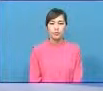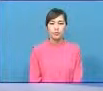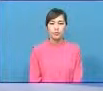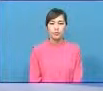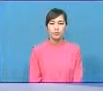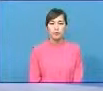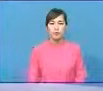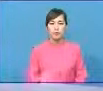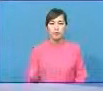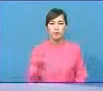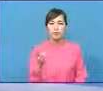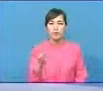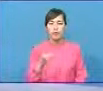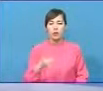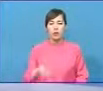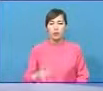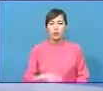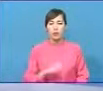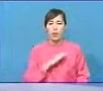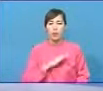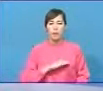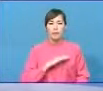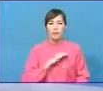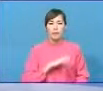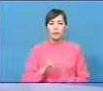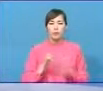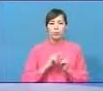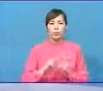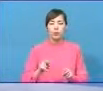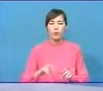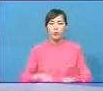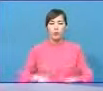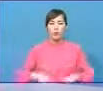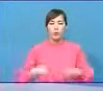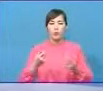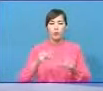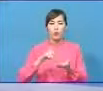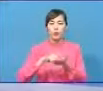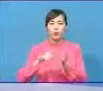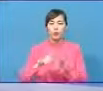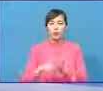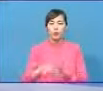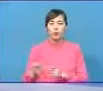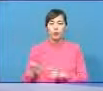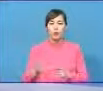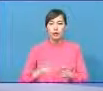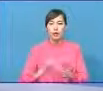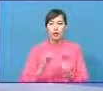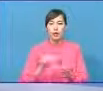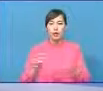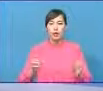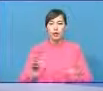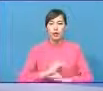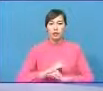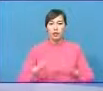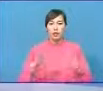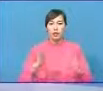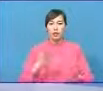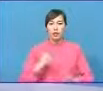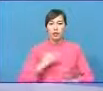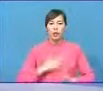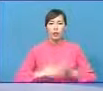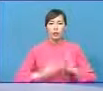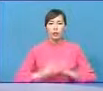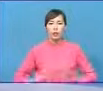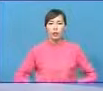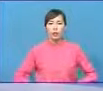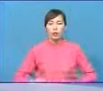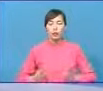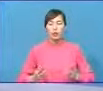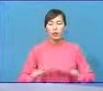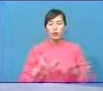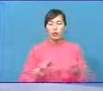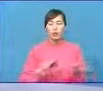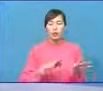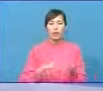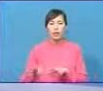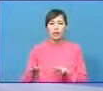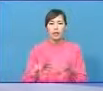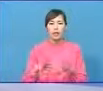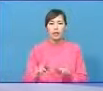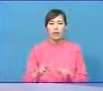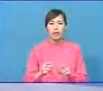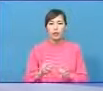Шардара аудандық психологиялық педагогикалық түзету кабинетінің ұйымдастыруымен балалардың мерекелік көңіл күйін көтеру мақсатында салтанатты